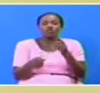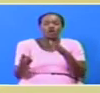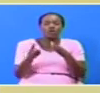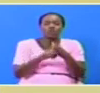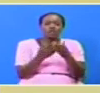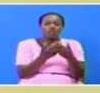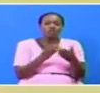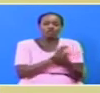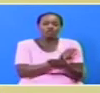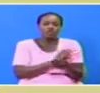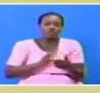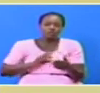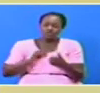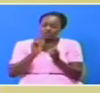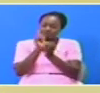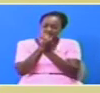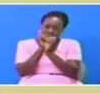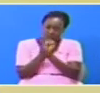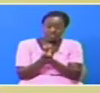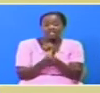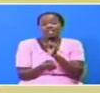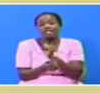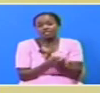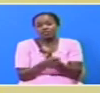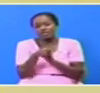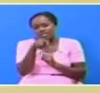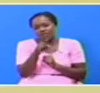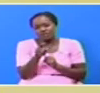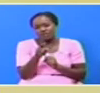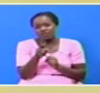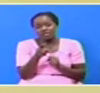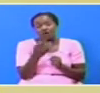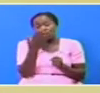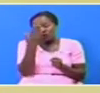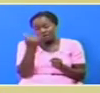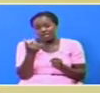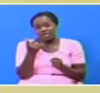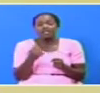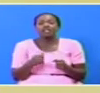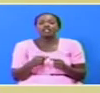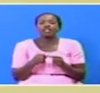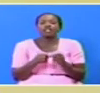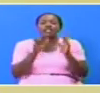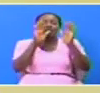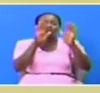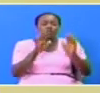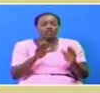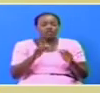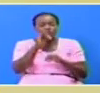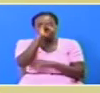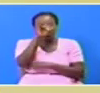nidhamu chamani humo ili kuelezea upande wao juu ya tuhuma dhidi yao kwamba wanaendeleza sera za chama cha